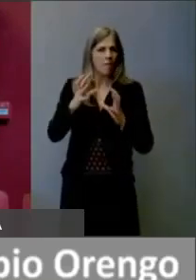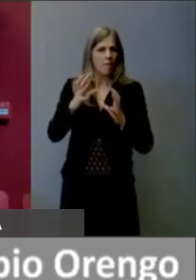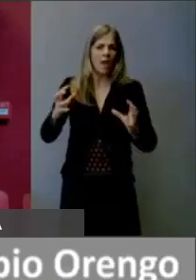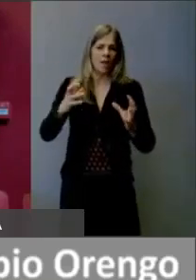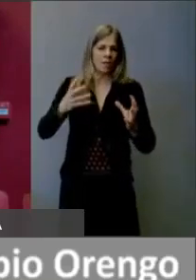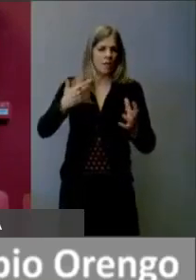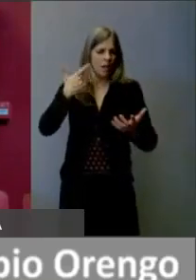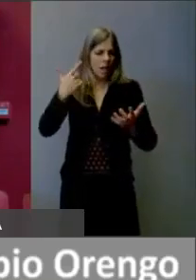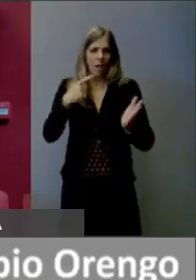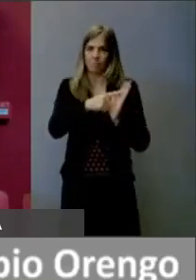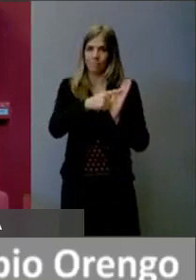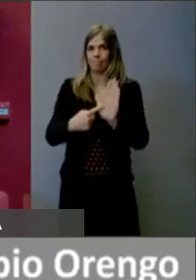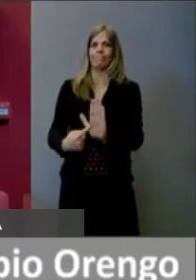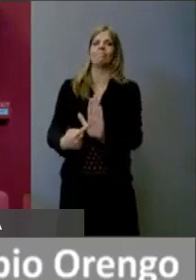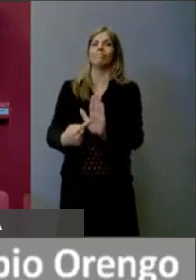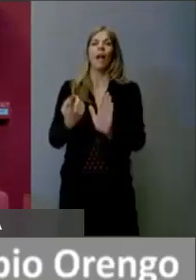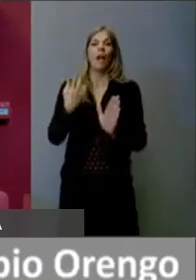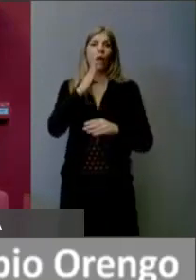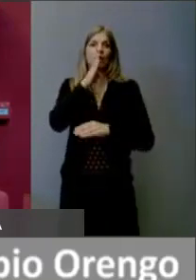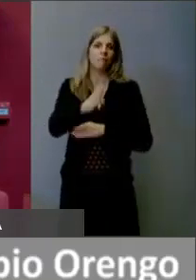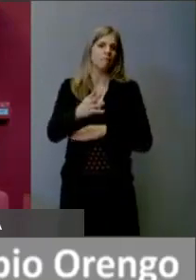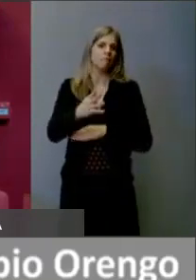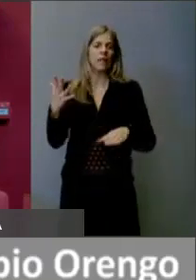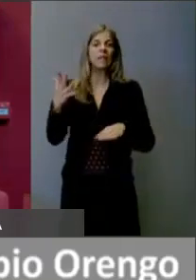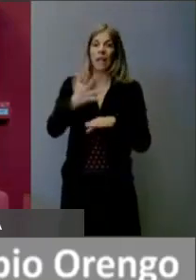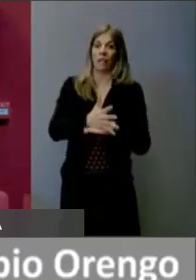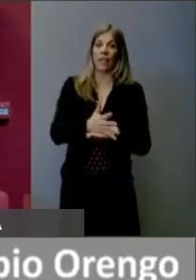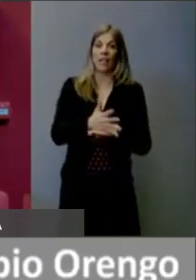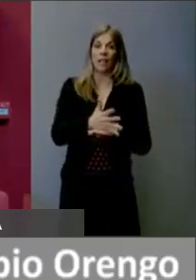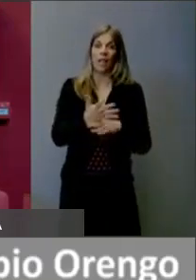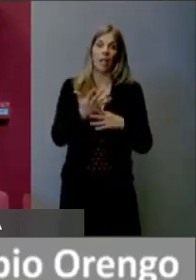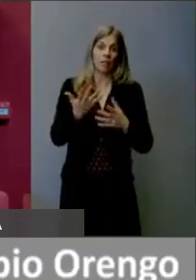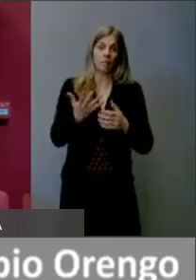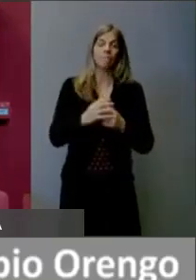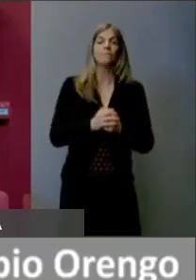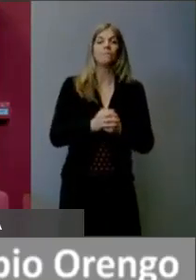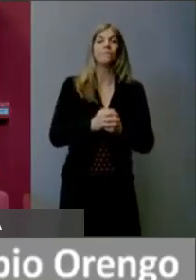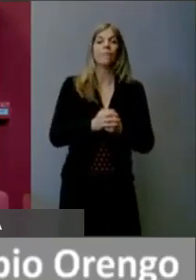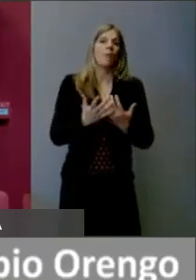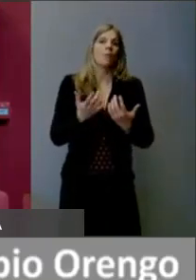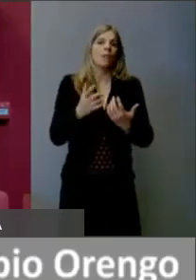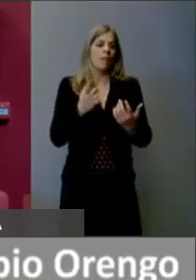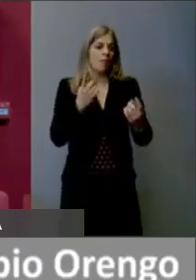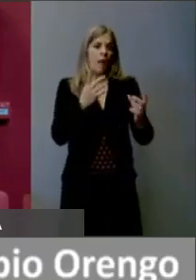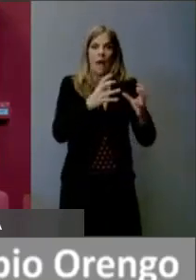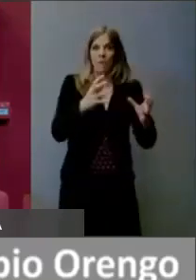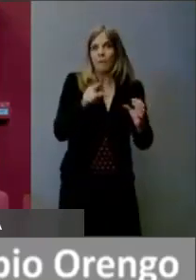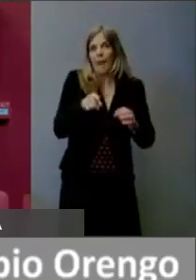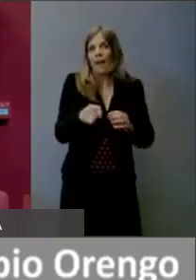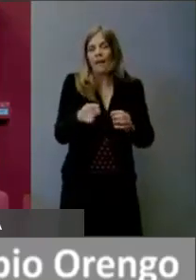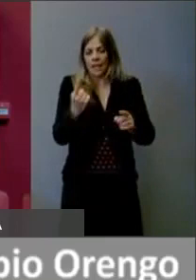punto intervenire direttamente sui soggetti e sulle imprese